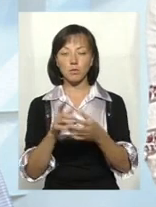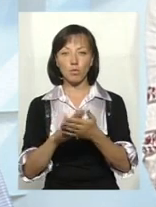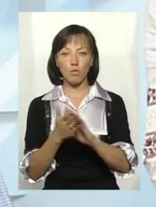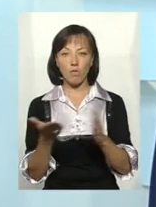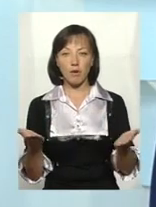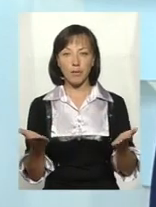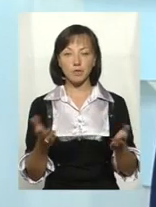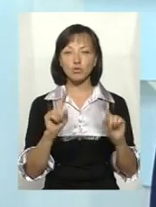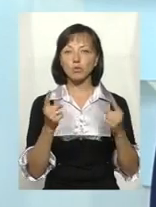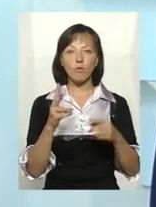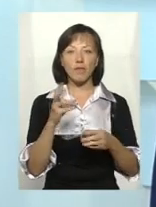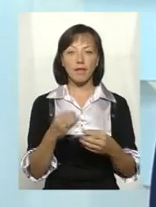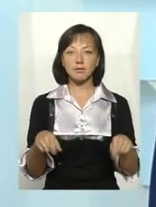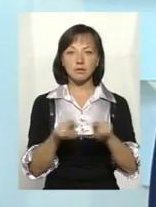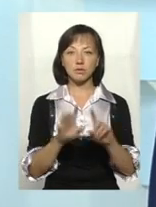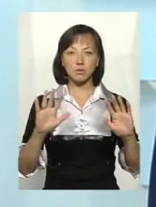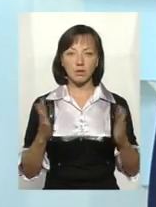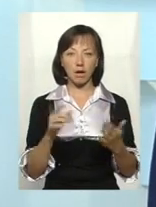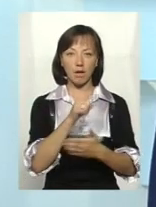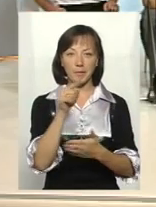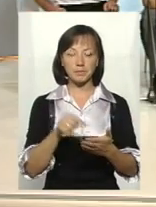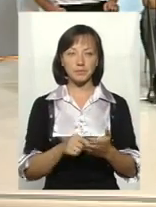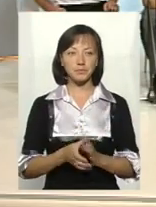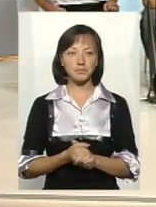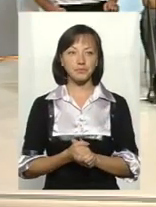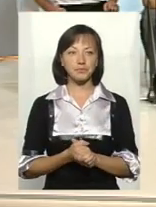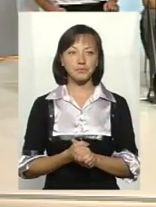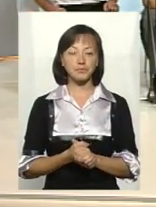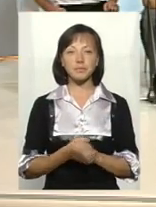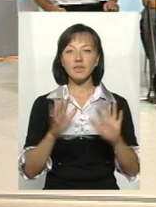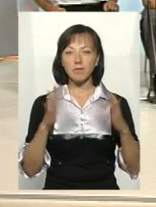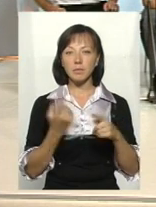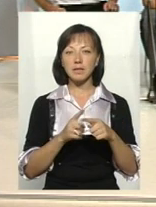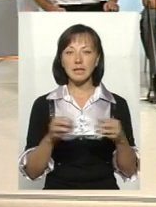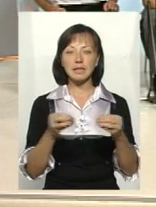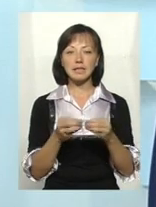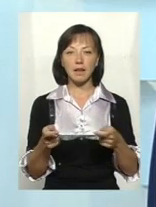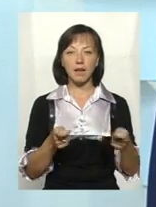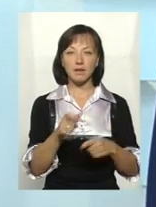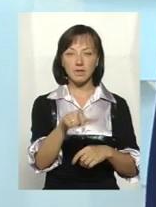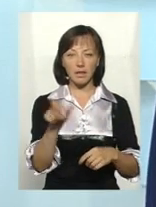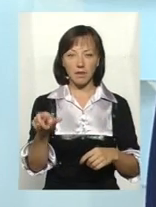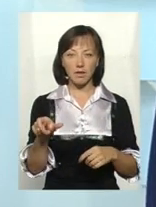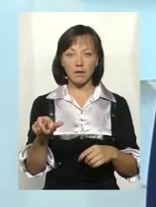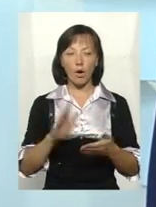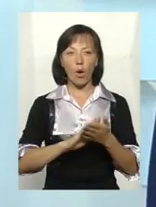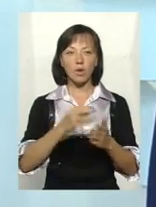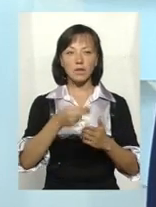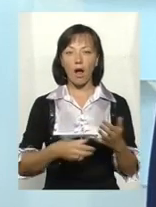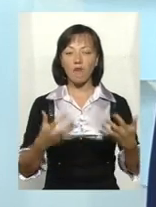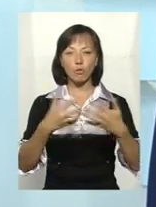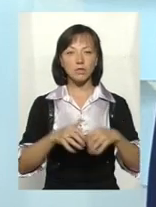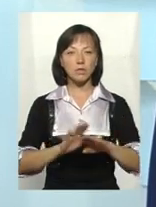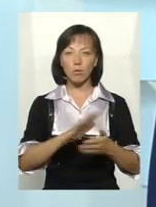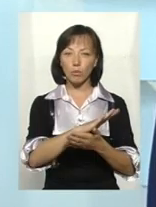умовами. Чому не сталося так випадку тих 10 керівників? Контракт автоматично не